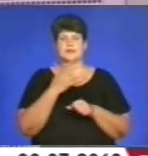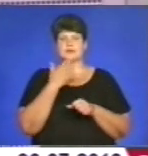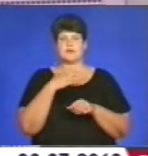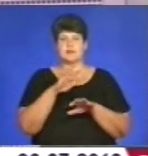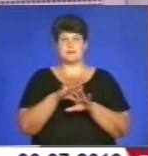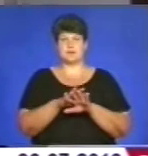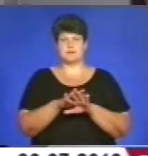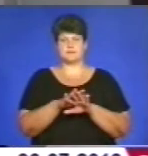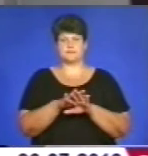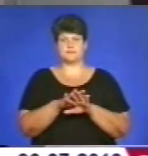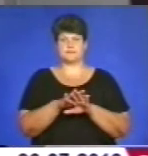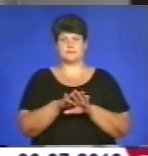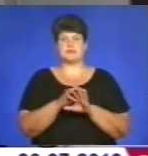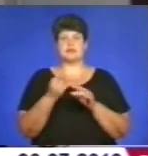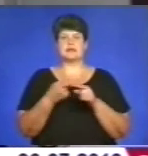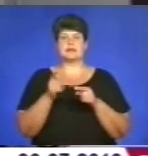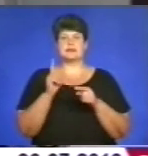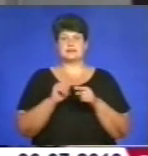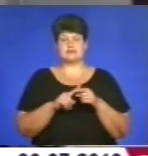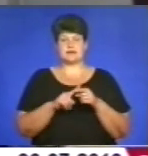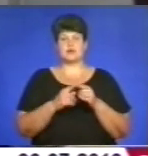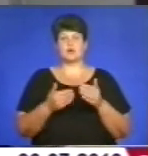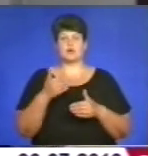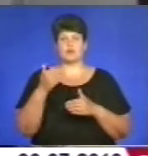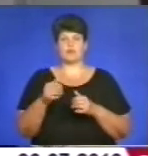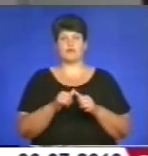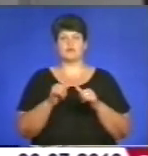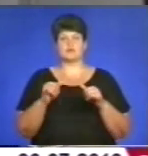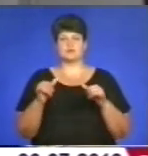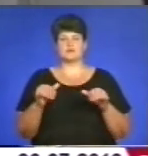банк. Це крок розвитку всієї системи